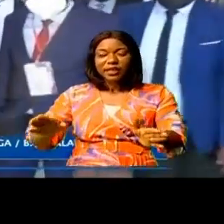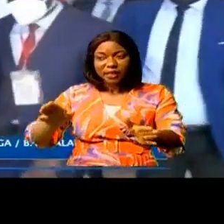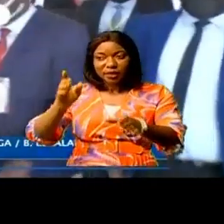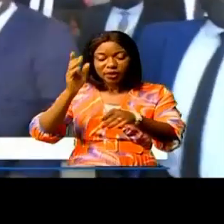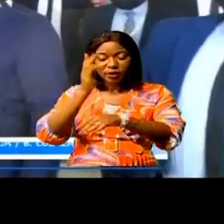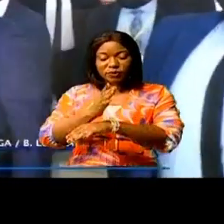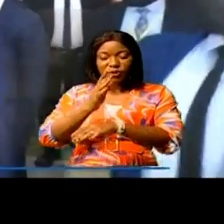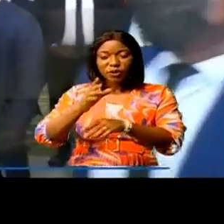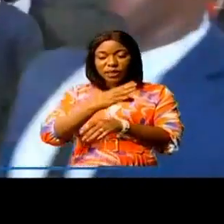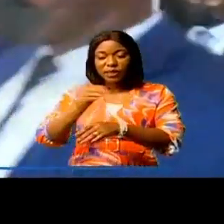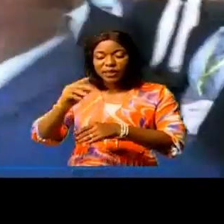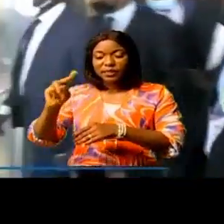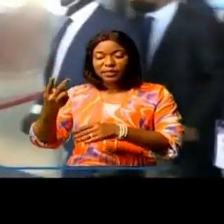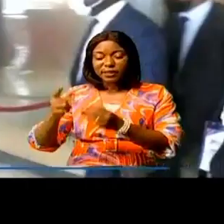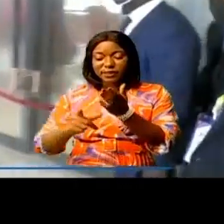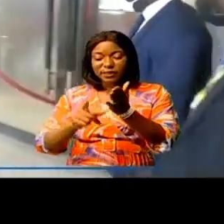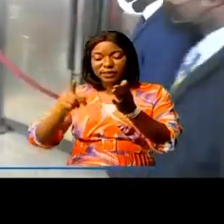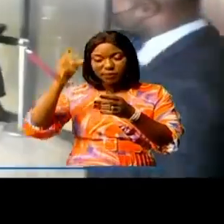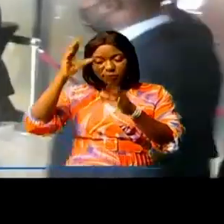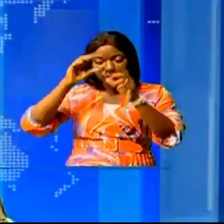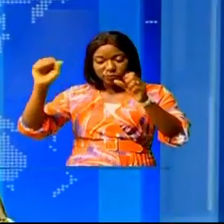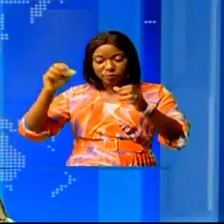des deux directeurs programmes.